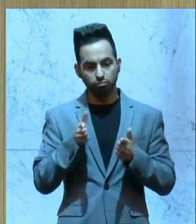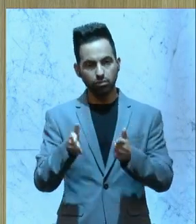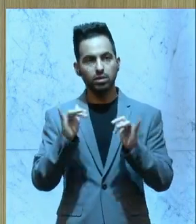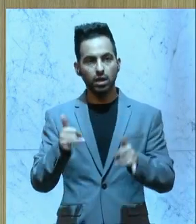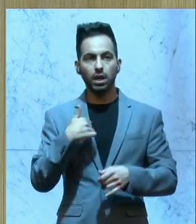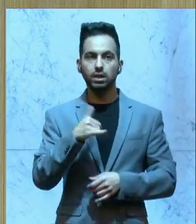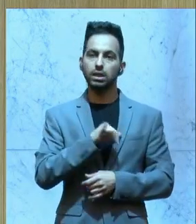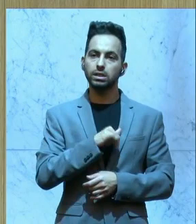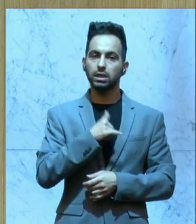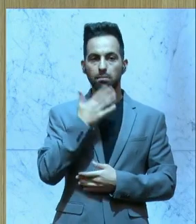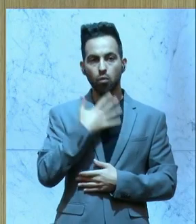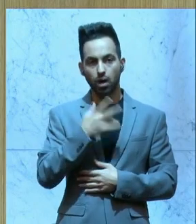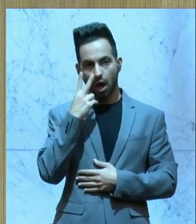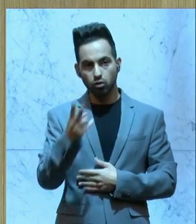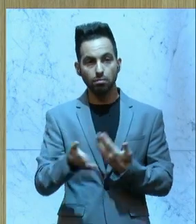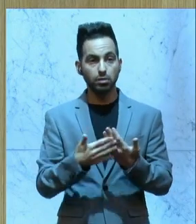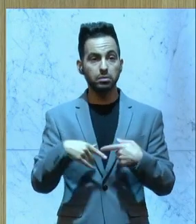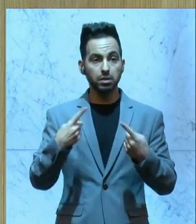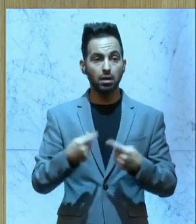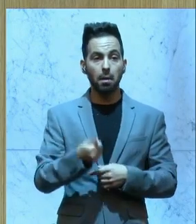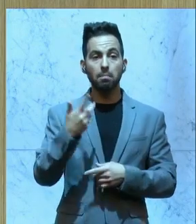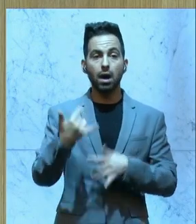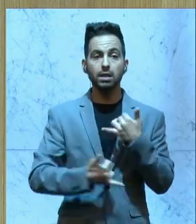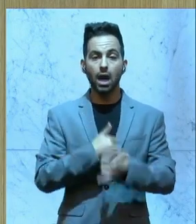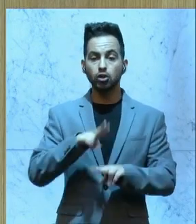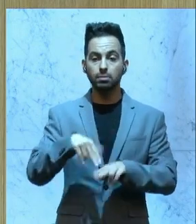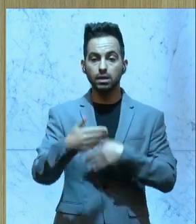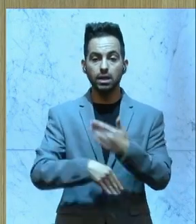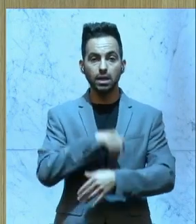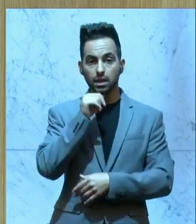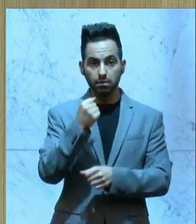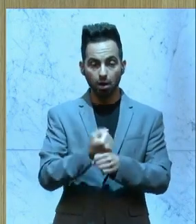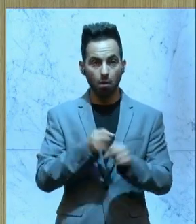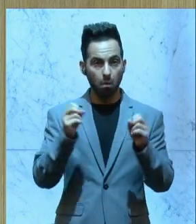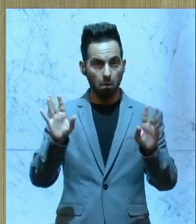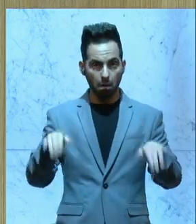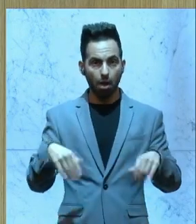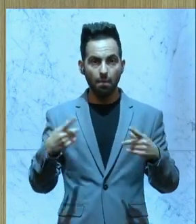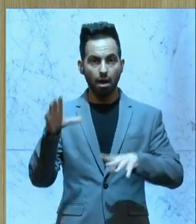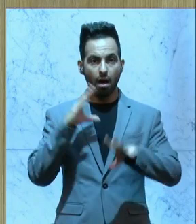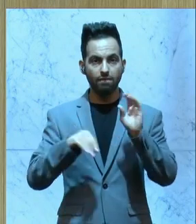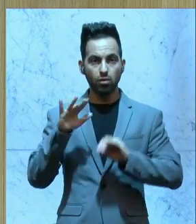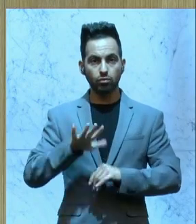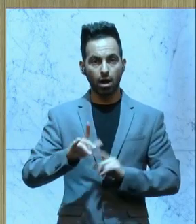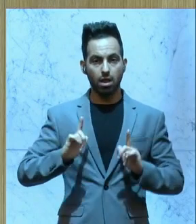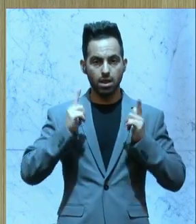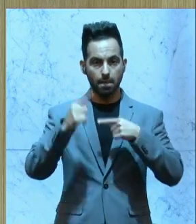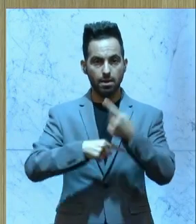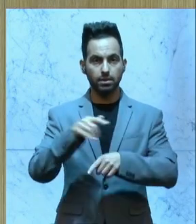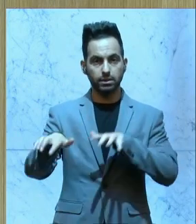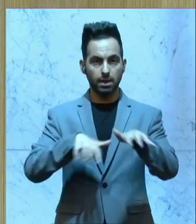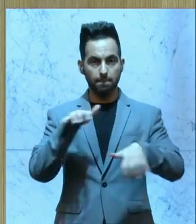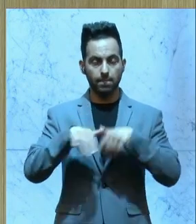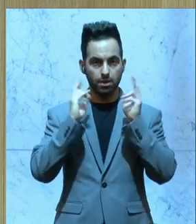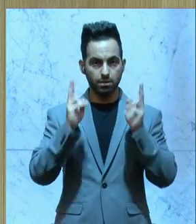möchte mir das anschauen. Und selbst wenn er es dann in ein paar Jahren später nimmer mehr macht, aber er sammelt unglaubliche Erfahrungen für sein Leben. Er hat...